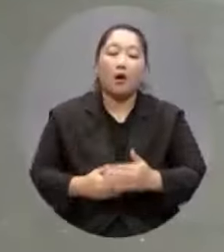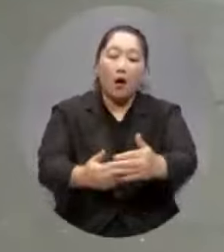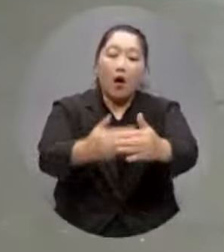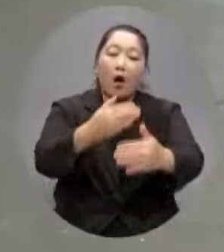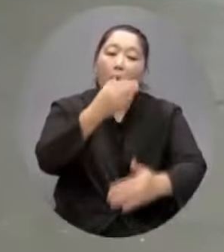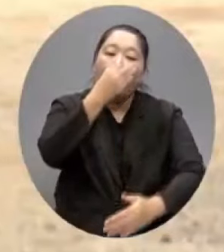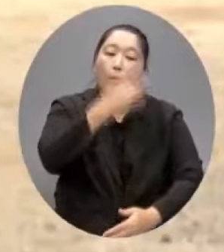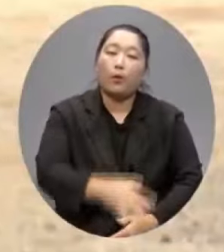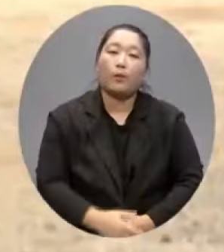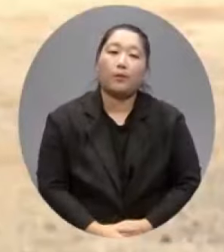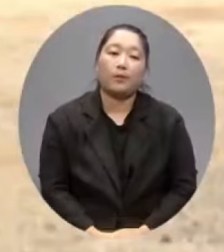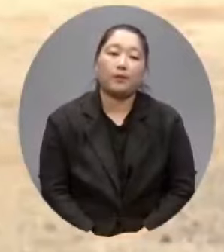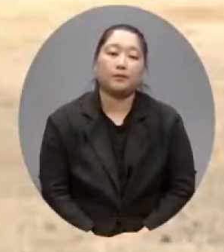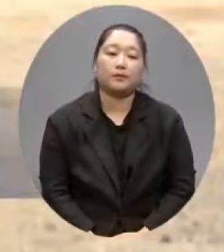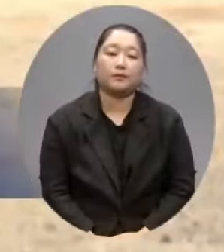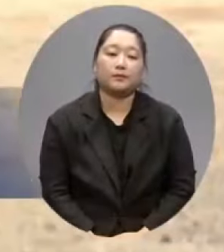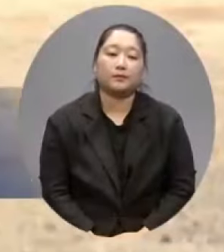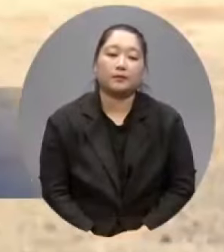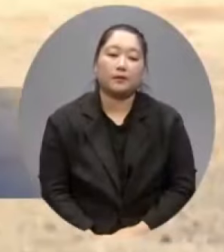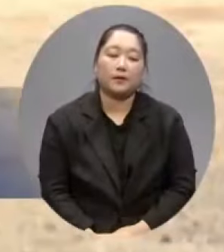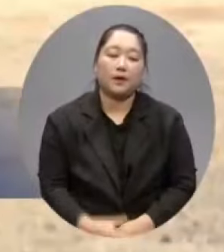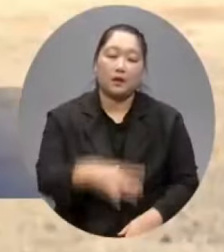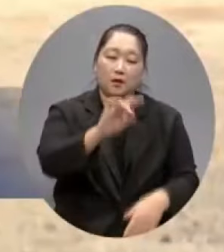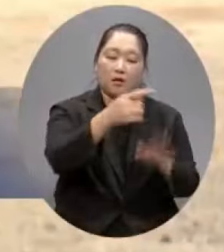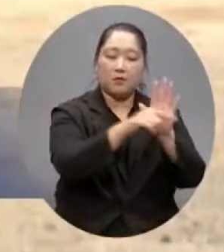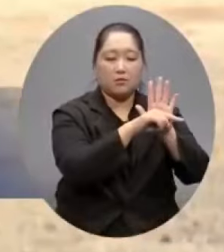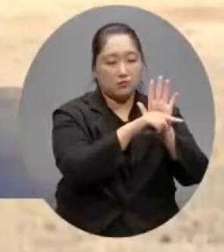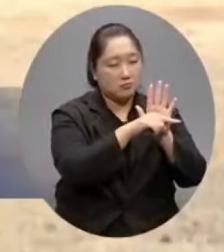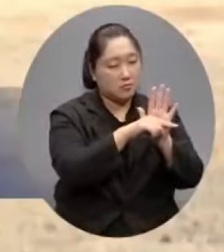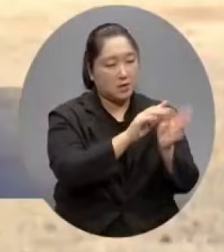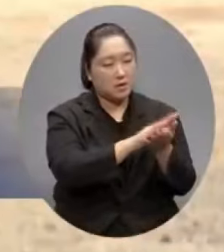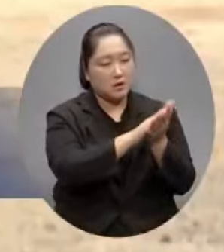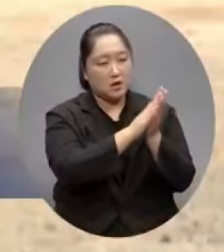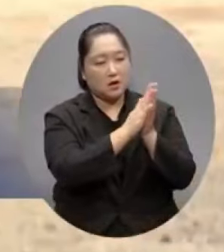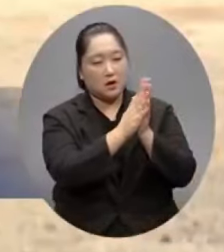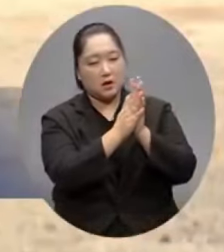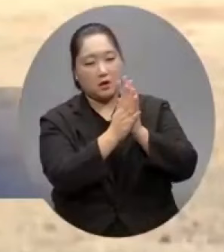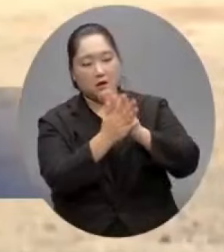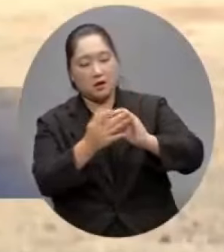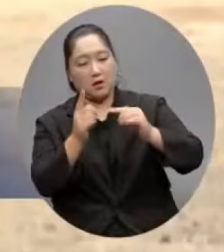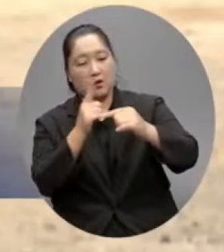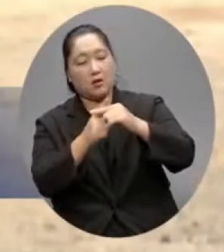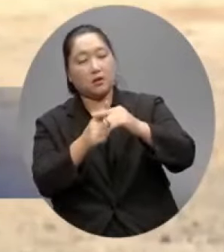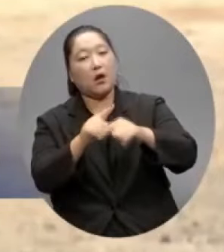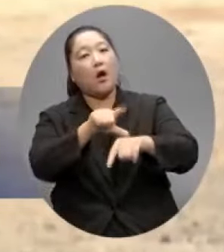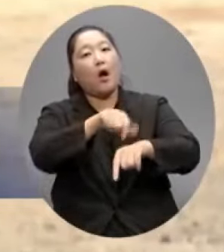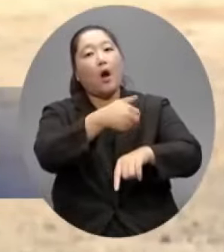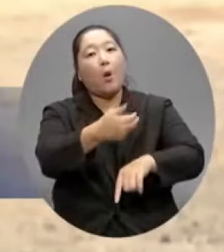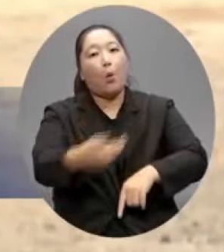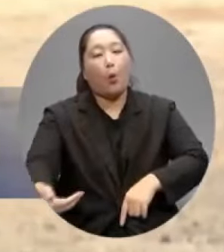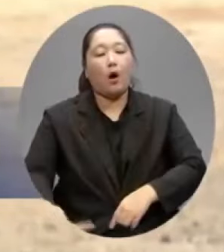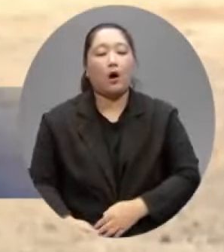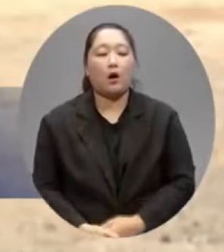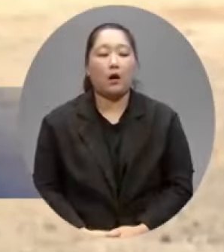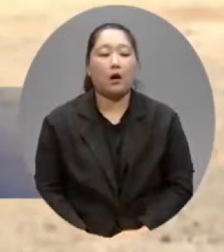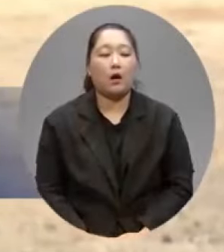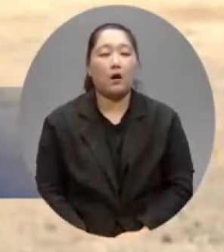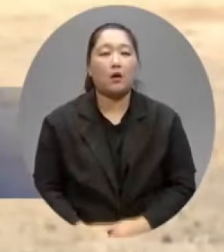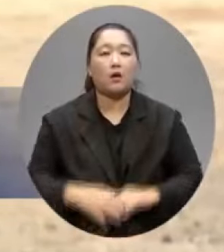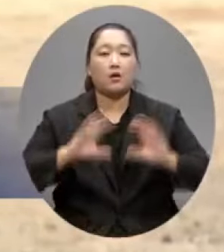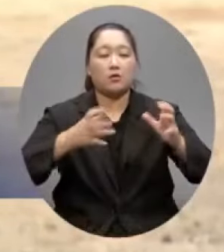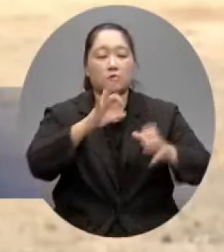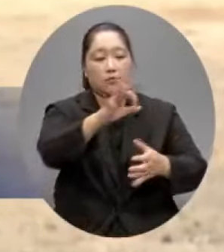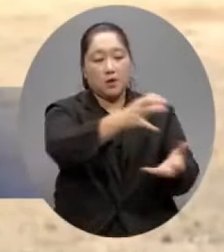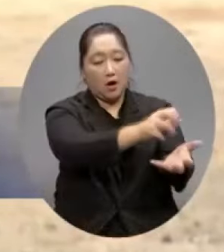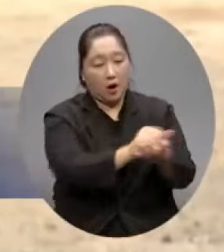않았습니다. 처음에 굉장히 부정적이었던 걸 다시 긍정적으로 바꾸는데 시간이 많이 걸렸습니다.